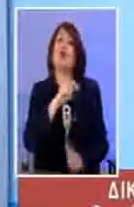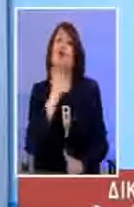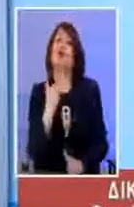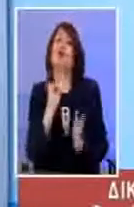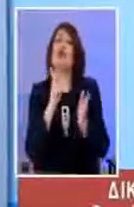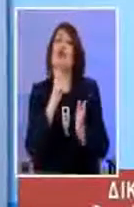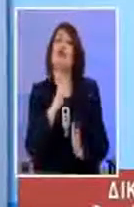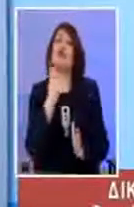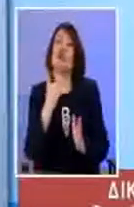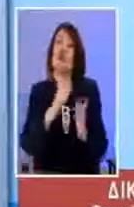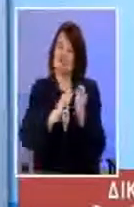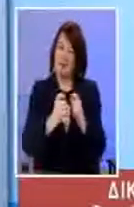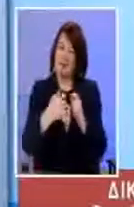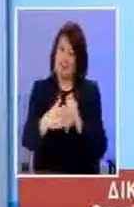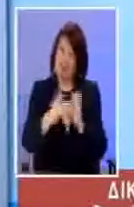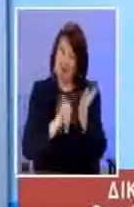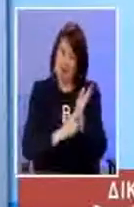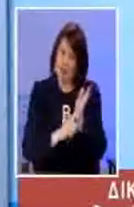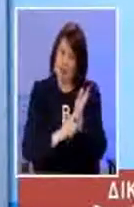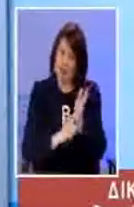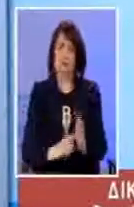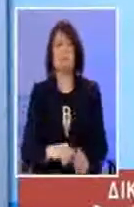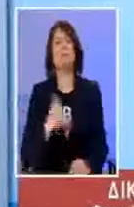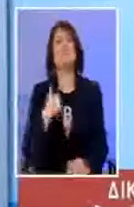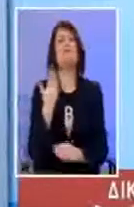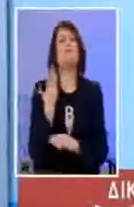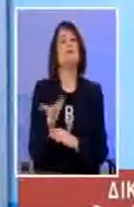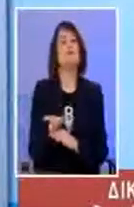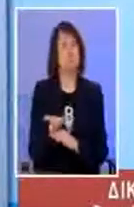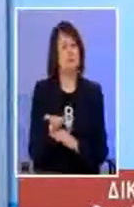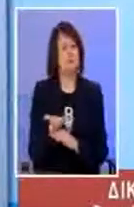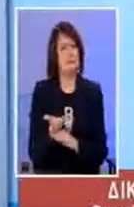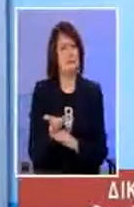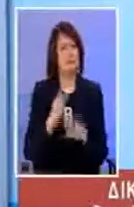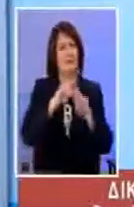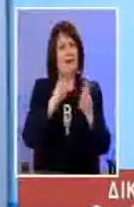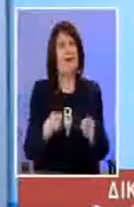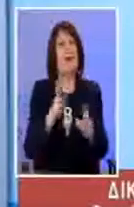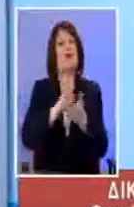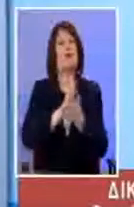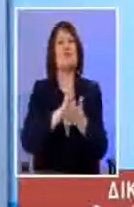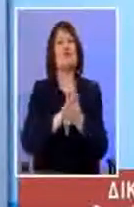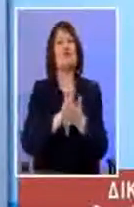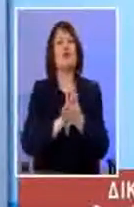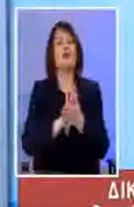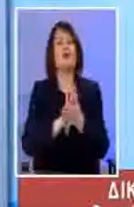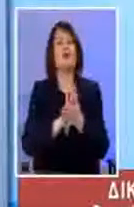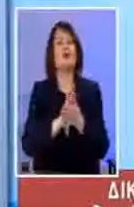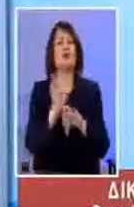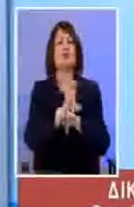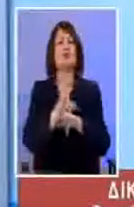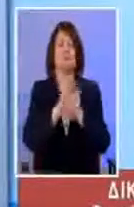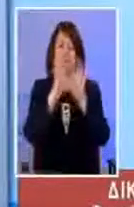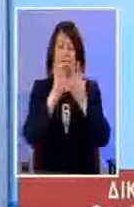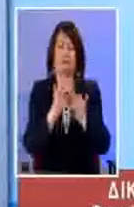τροποποιήθηκε μεταγενέστερα. Και ζητάμε από τους εκδοτικούς οίκους σε ηλεκτρονική